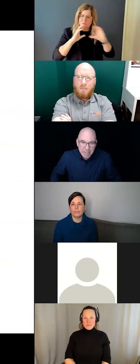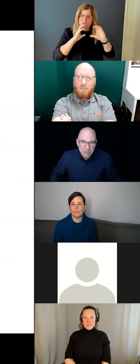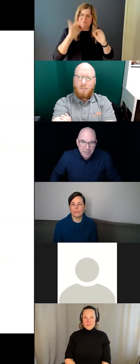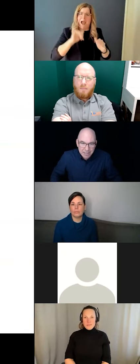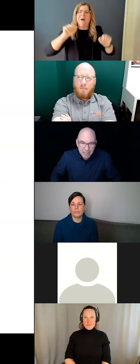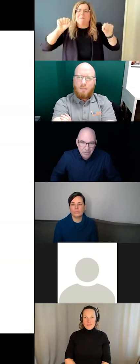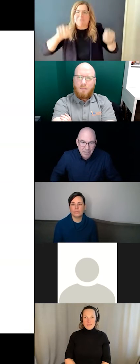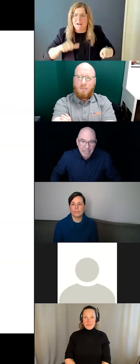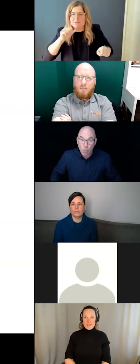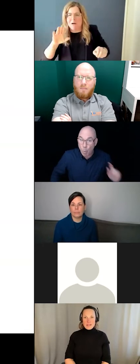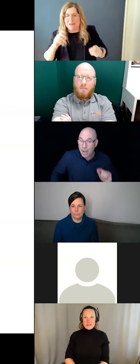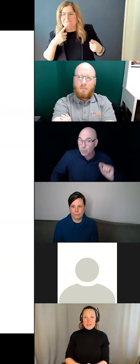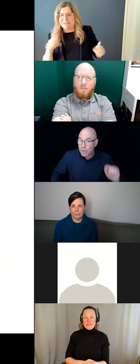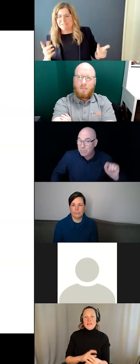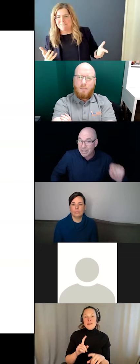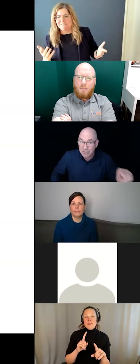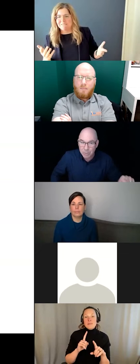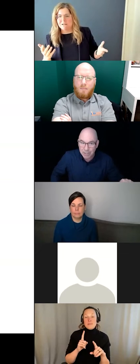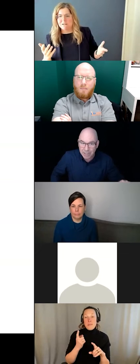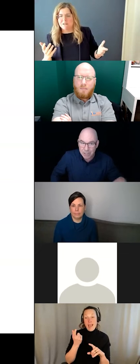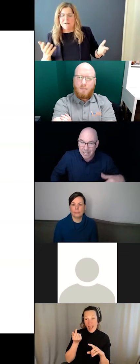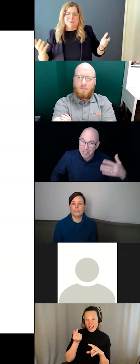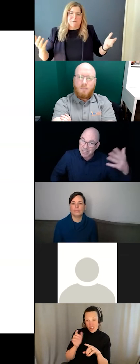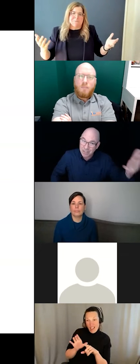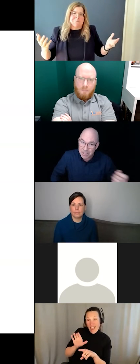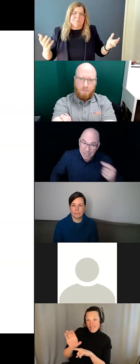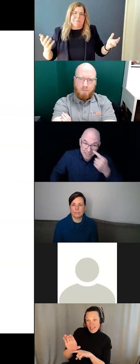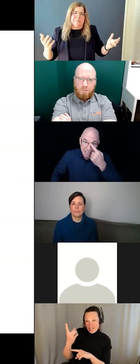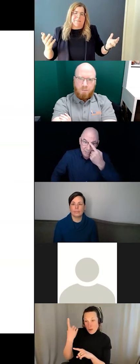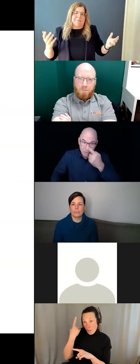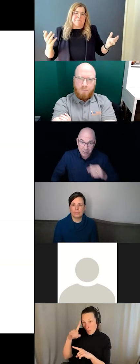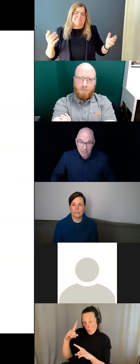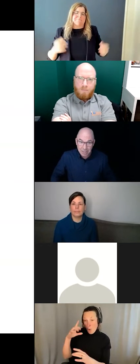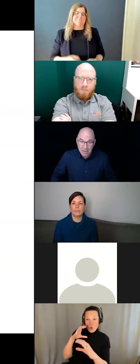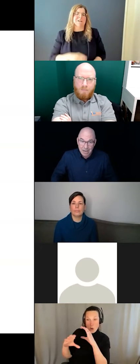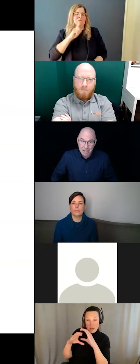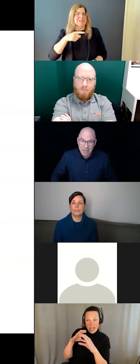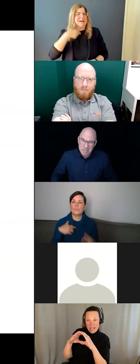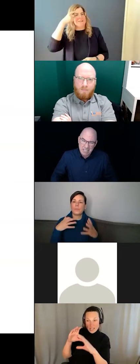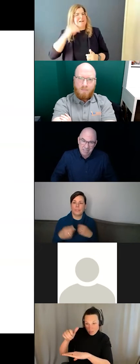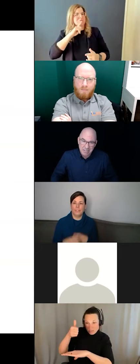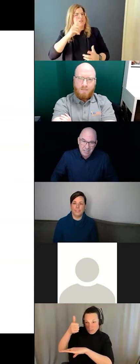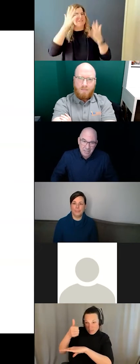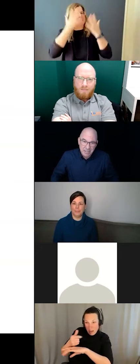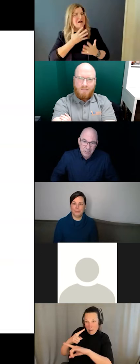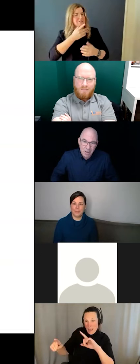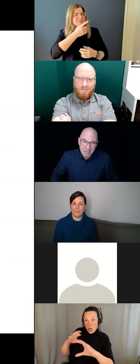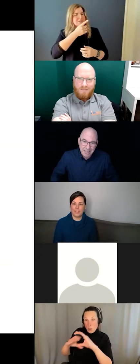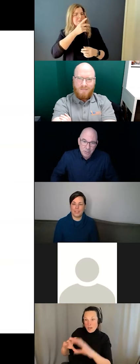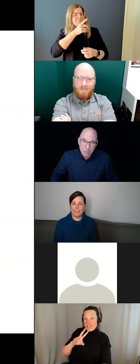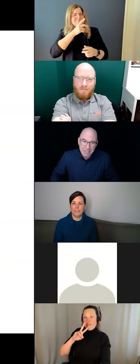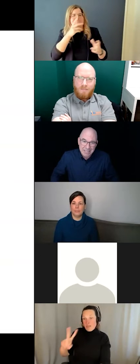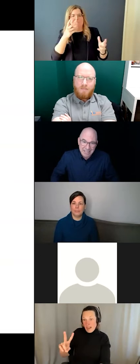d'autres facteurs. Mais la grande quantité d'argent investi pour fonder une méthode de communication à sens